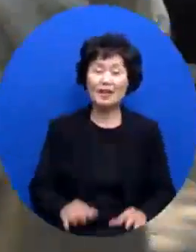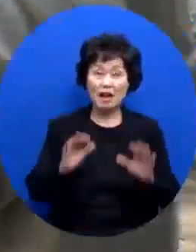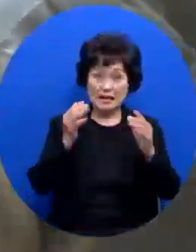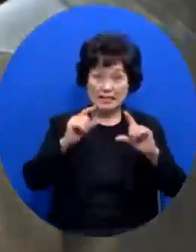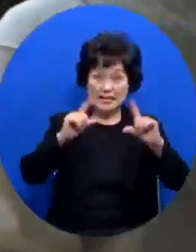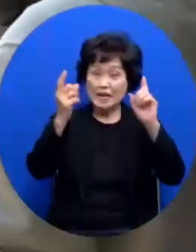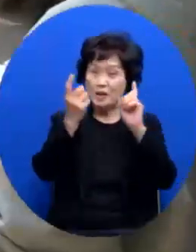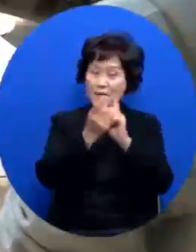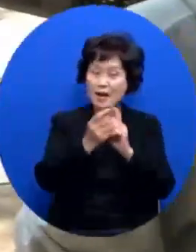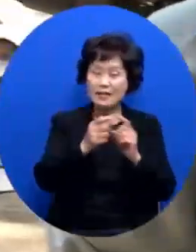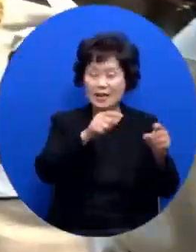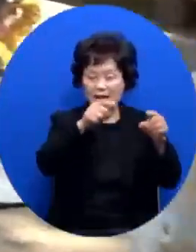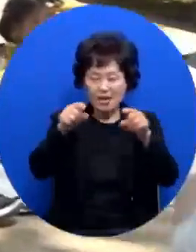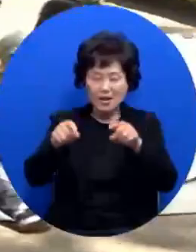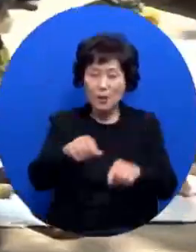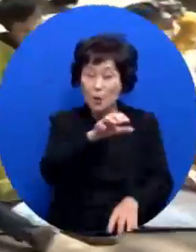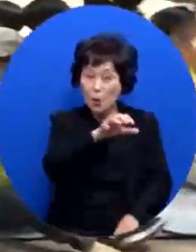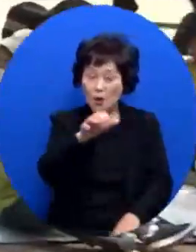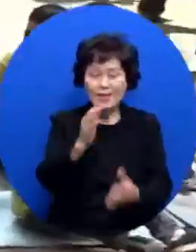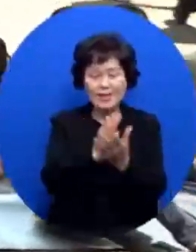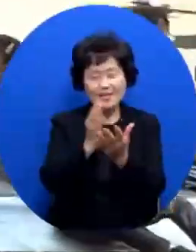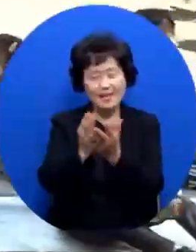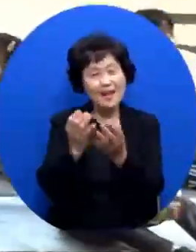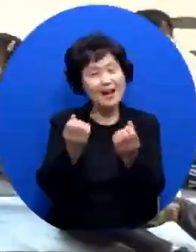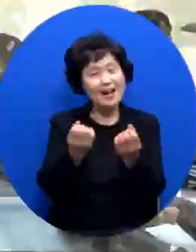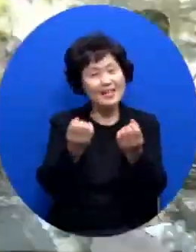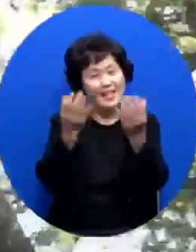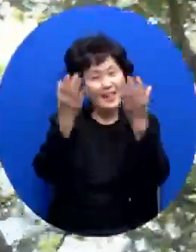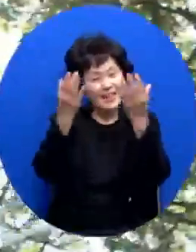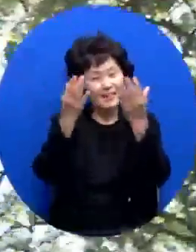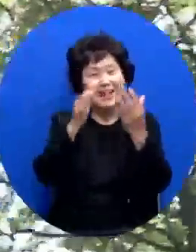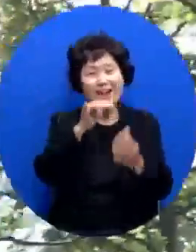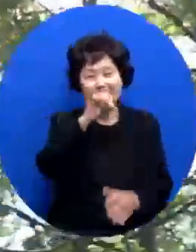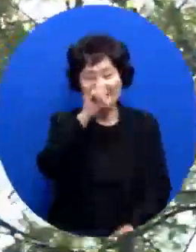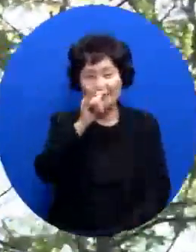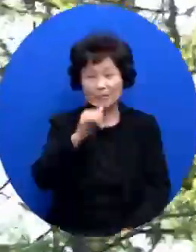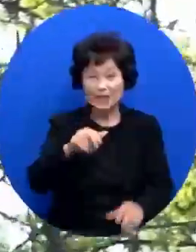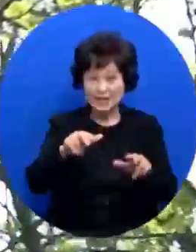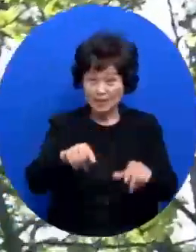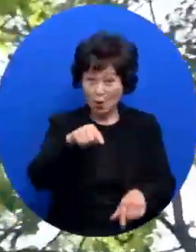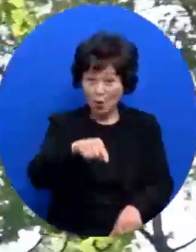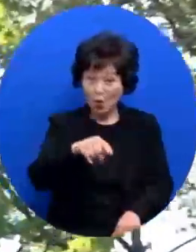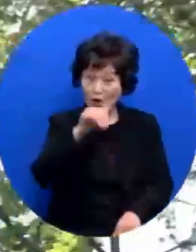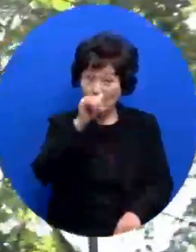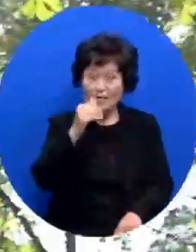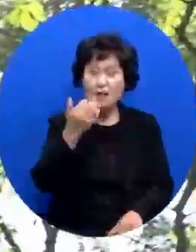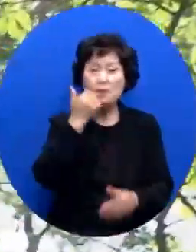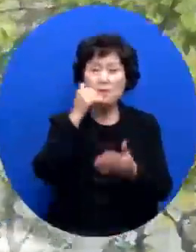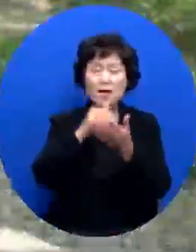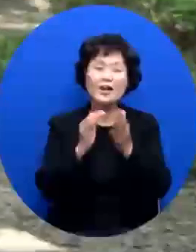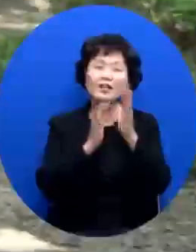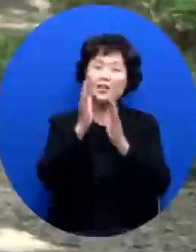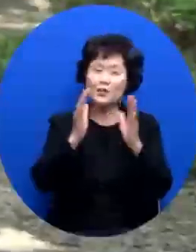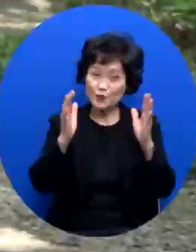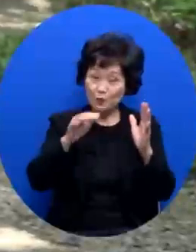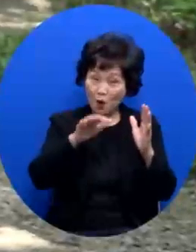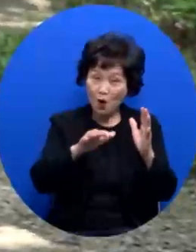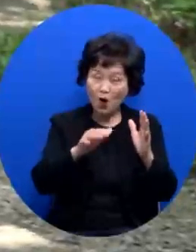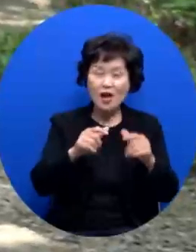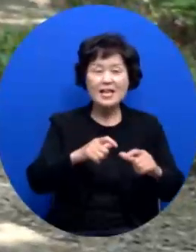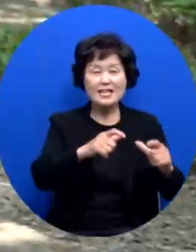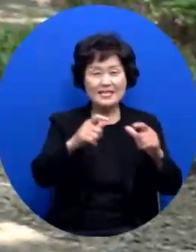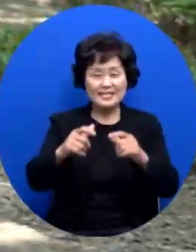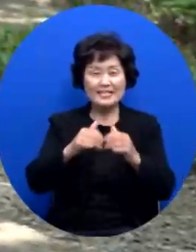어린이날을 맞아 전국 곳곳에서 다양한 행사들이 열리고 있습니다. 제가 지금 와 있는 백석 숲 체험관에서도 지역사회 아동들을